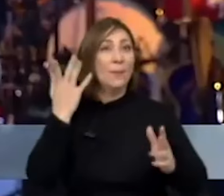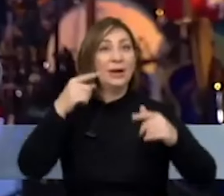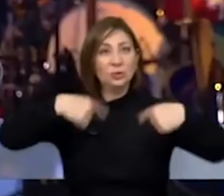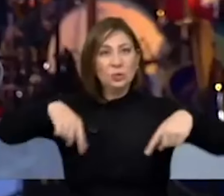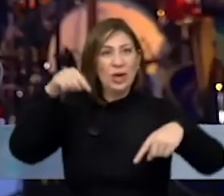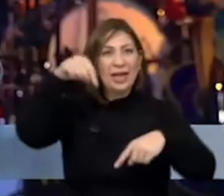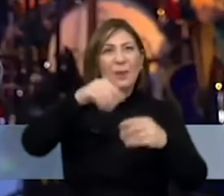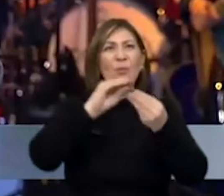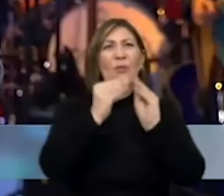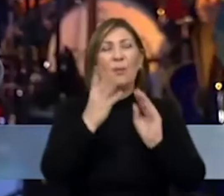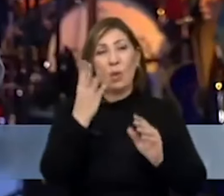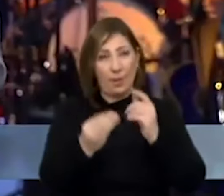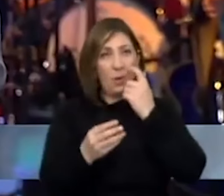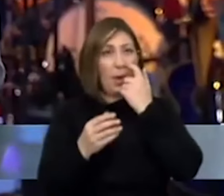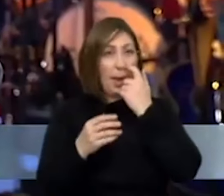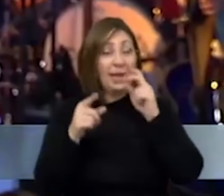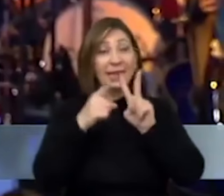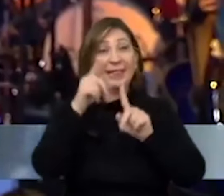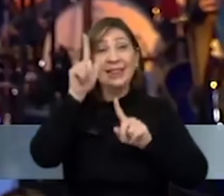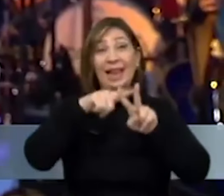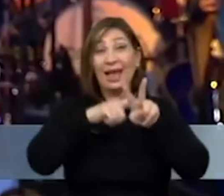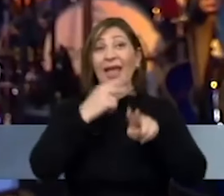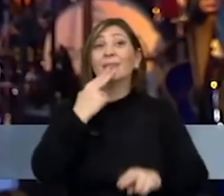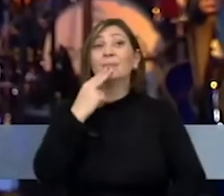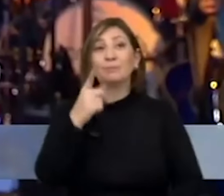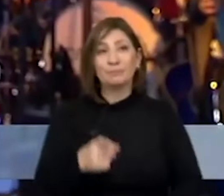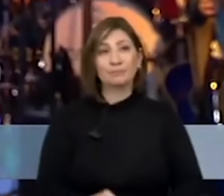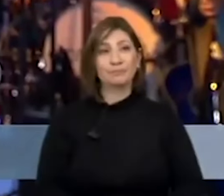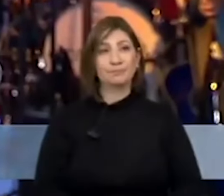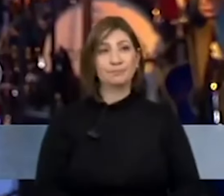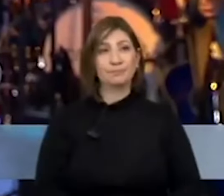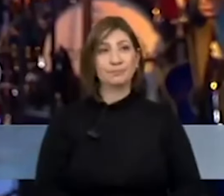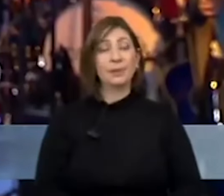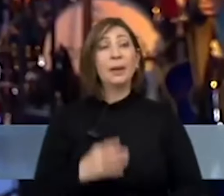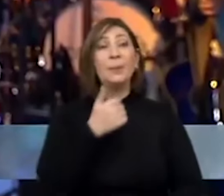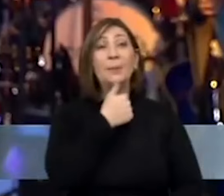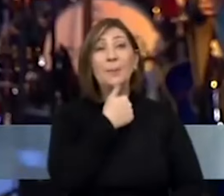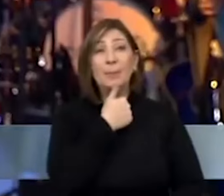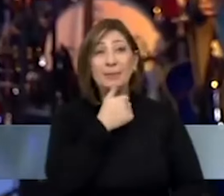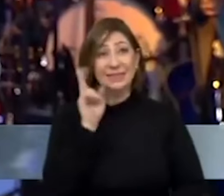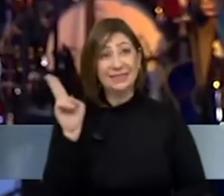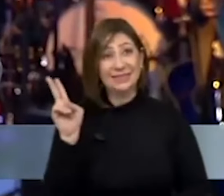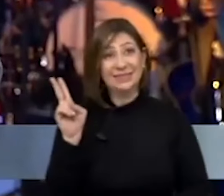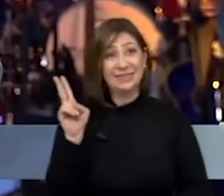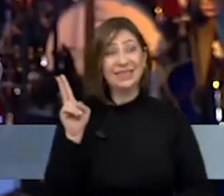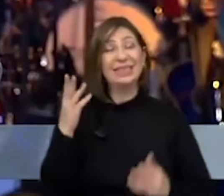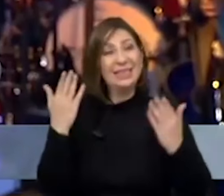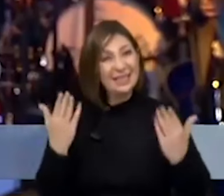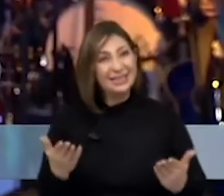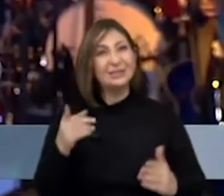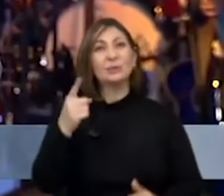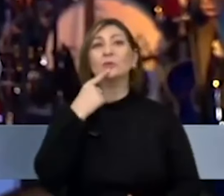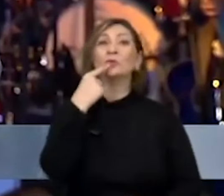stüdyoya gelen seste bir problem olabiliyor. Nilay Hanım. Efendim Hüseyin Bey. Babanız keşke